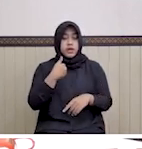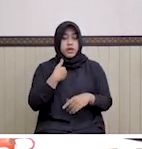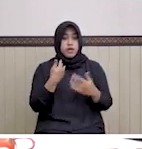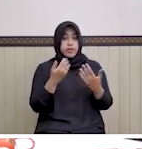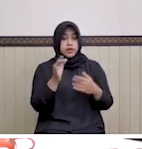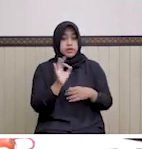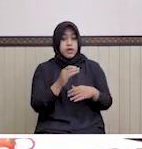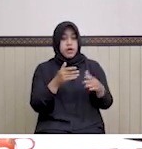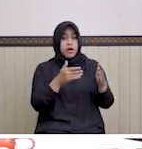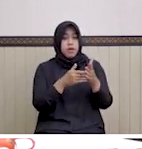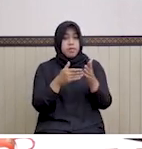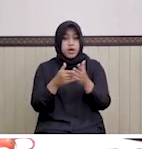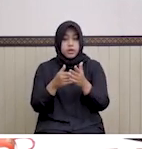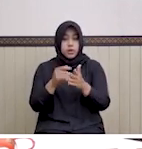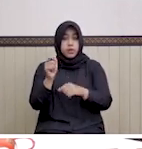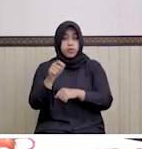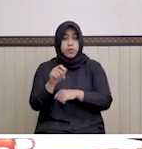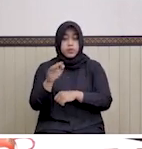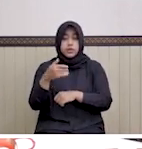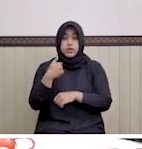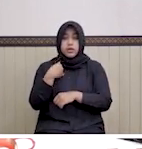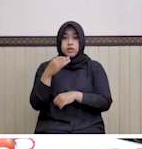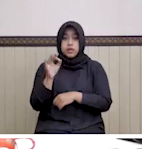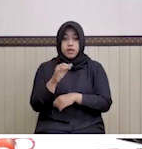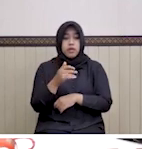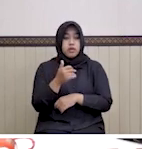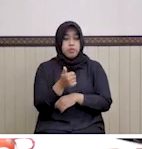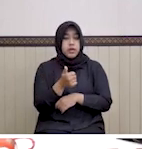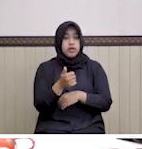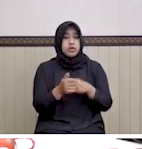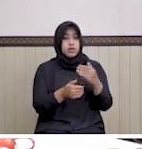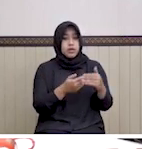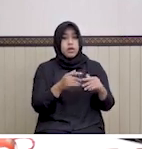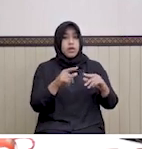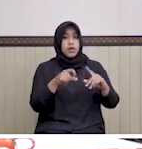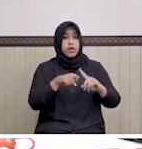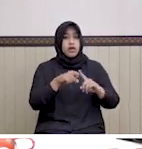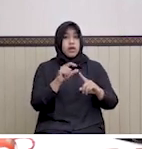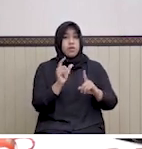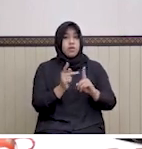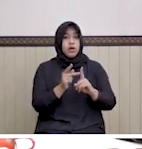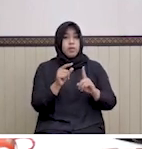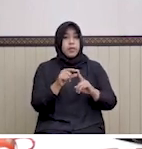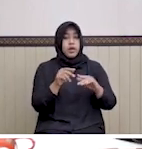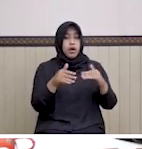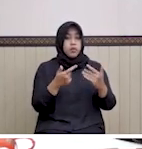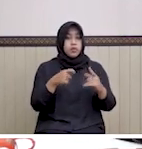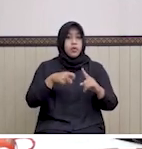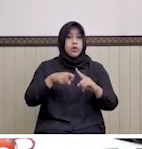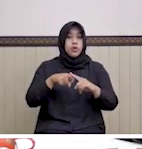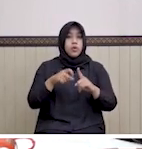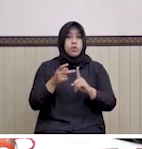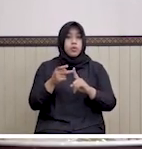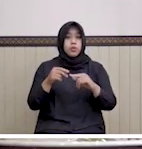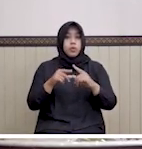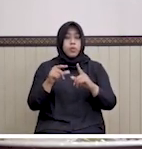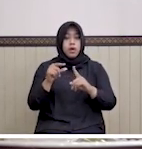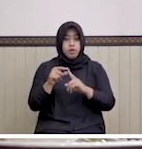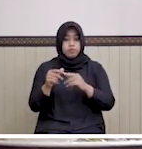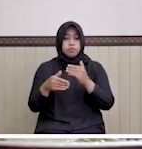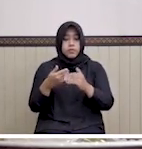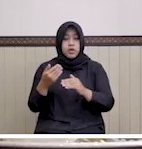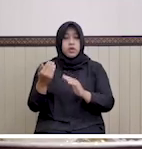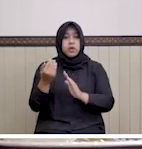enggak hambatan-hambatan hukum begitu ya baik yang ada dalam kuhp atau KUHAP begitu ya yang itu